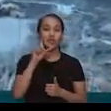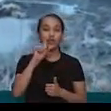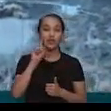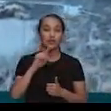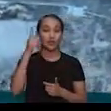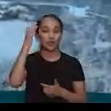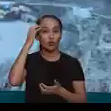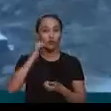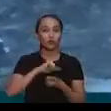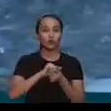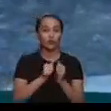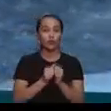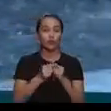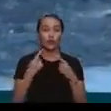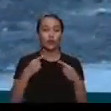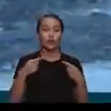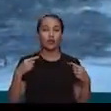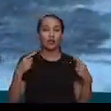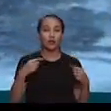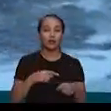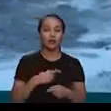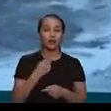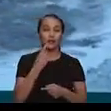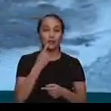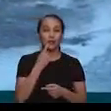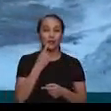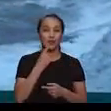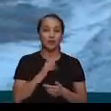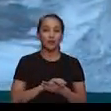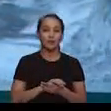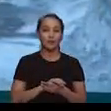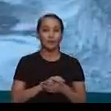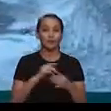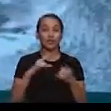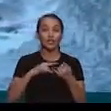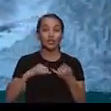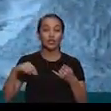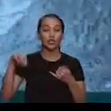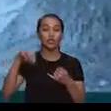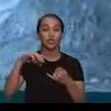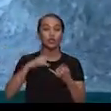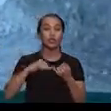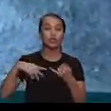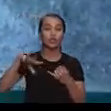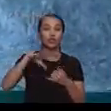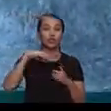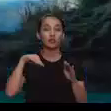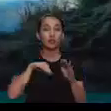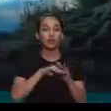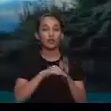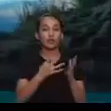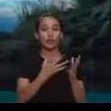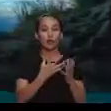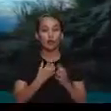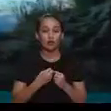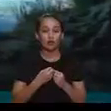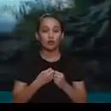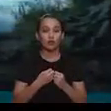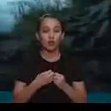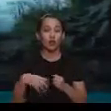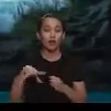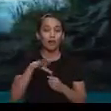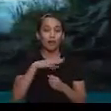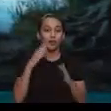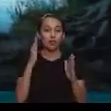toshko'mir, metallar yer ostidan olinadi. Ular ham tabiatning tarkibiy qismi hisoblanadi. Shunday